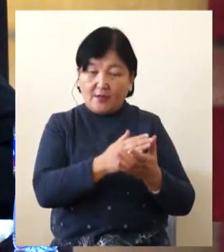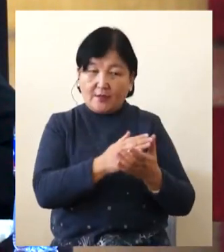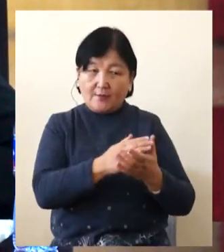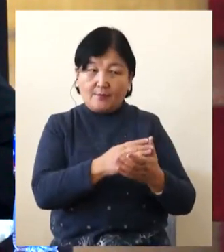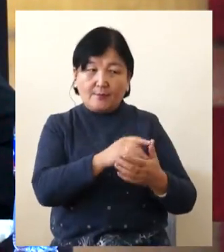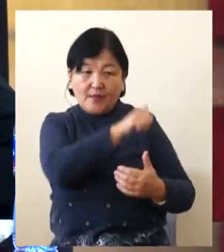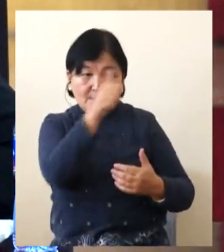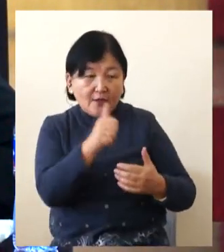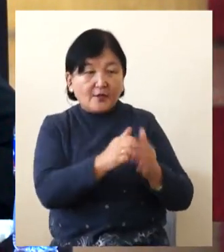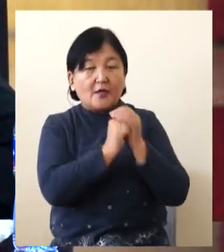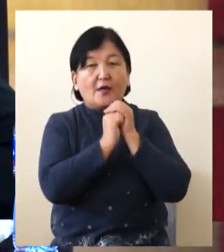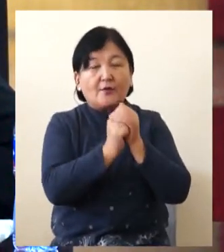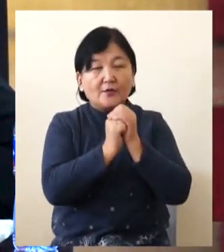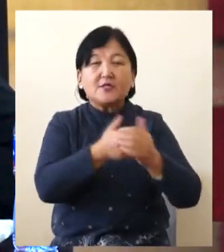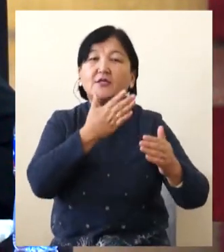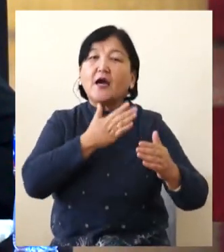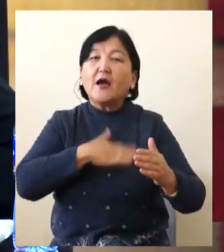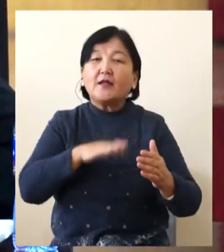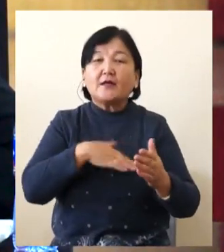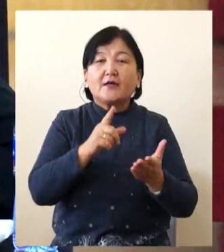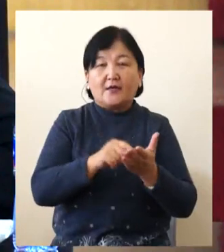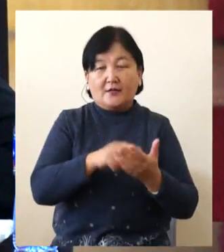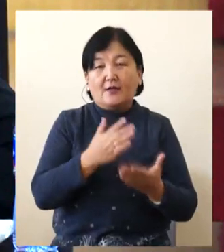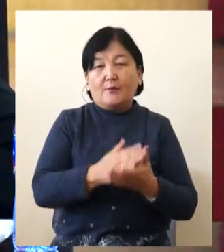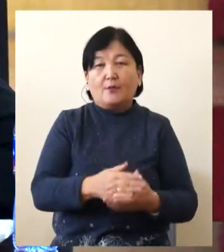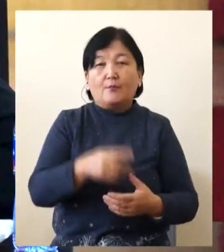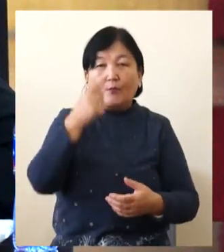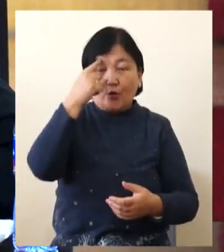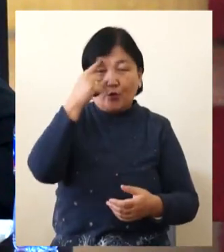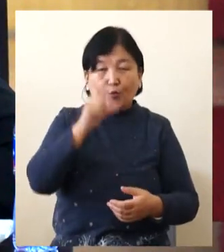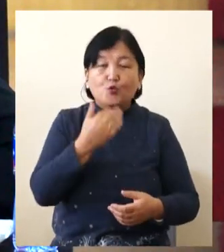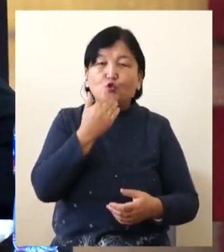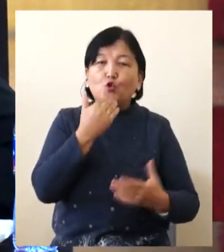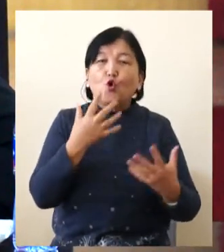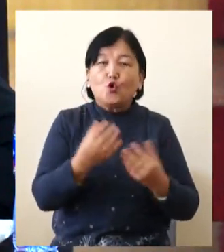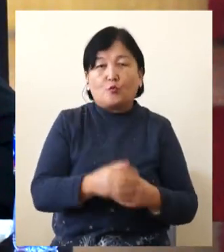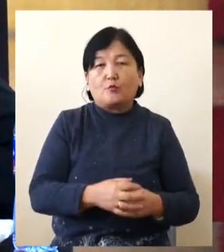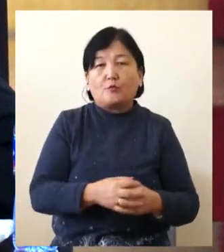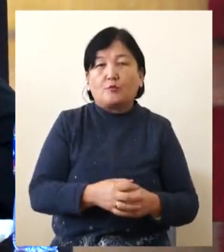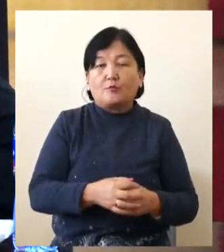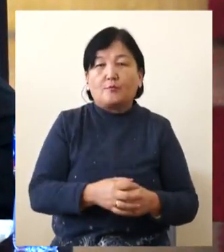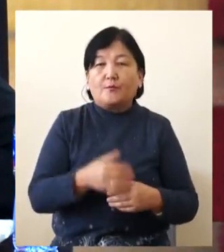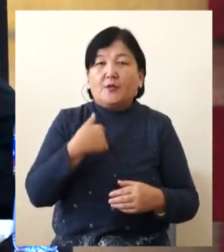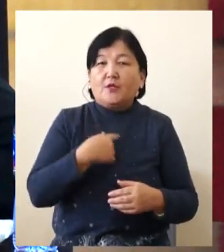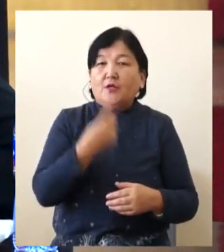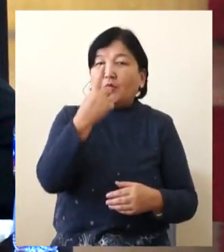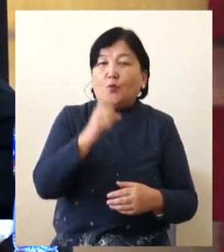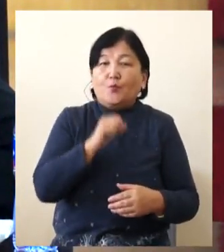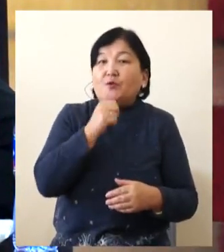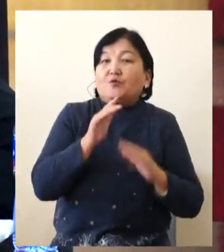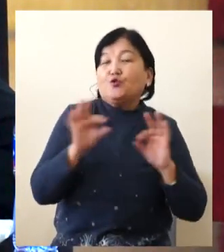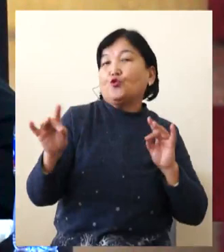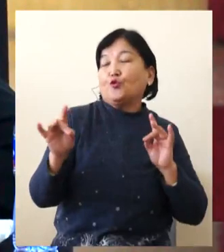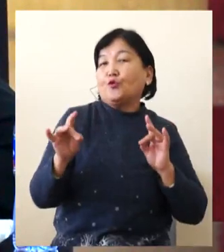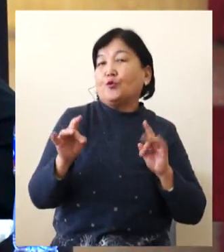Би бинийг илүү хүндэлж хайрламаар байна. Явж явж бид нар хитгэн монголчууд байгаа. Бид нар зөрөөтэй зүг яаж бид нар нэг хүн биш юм